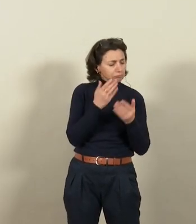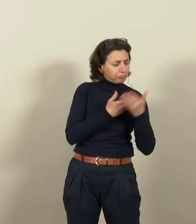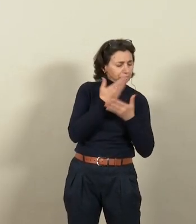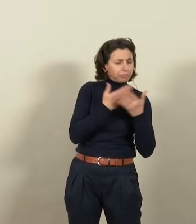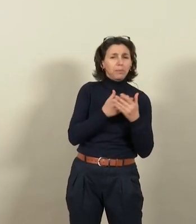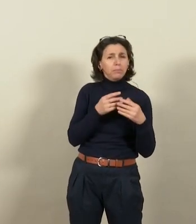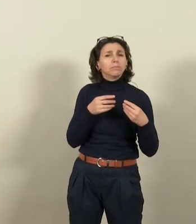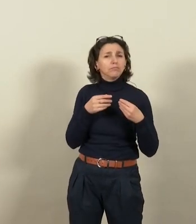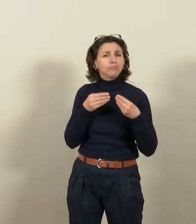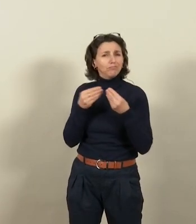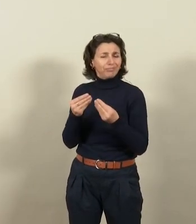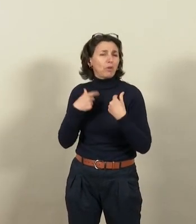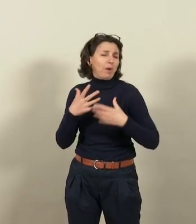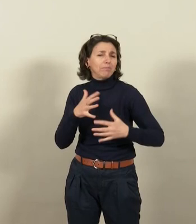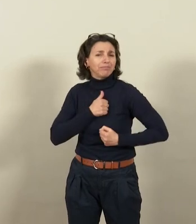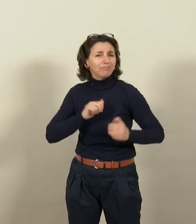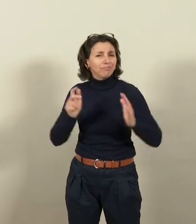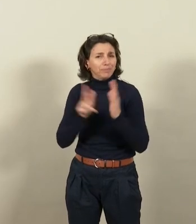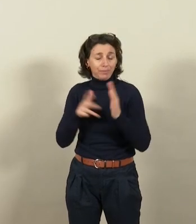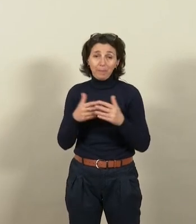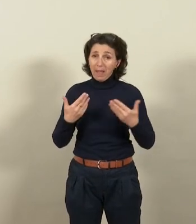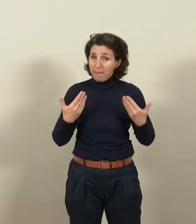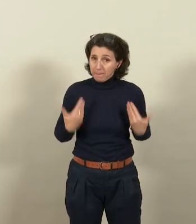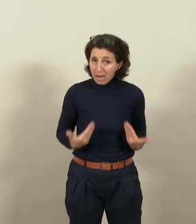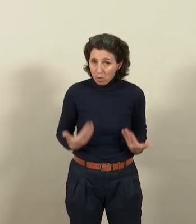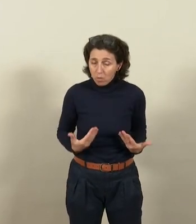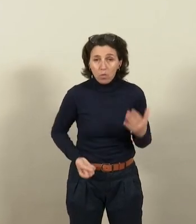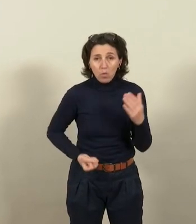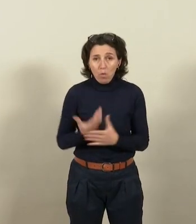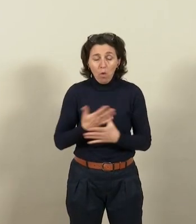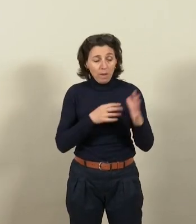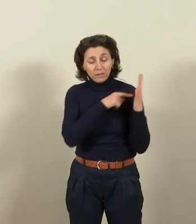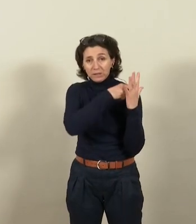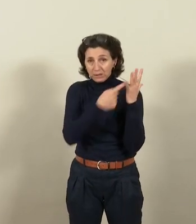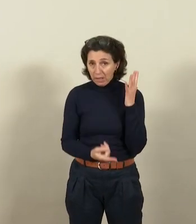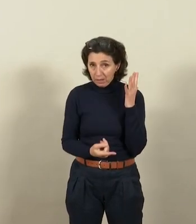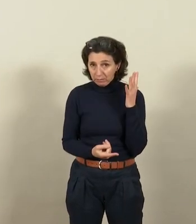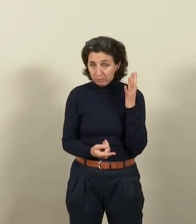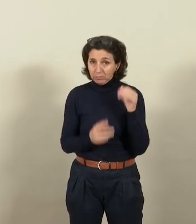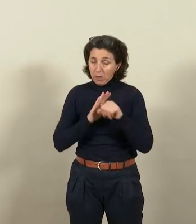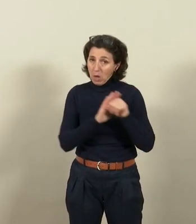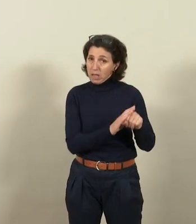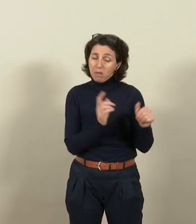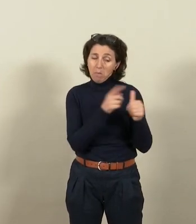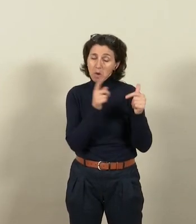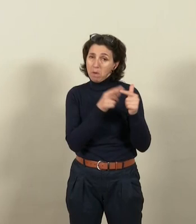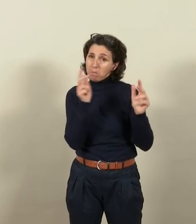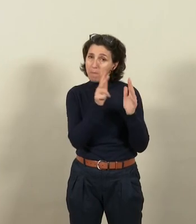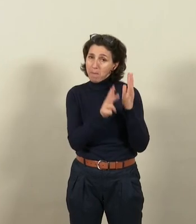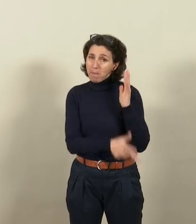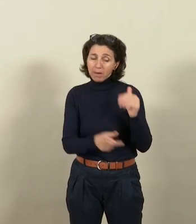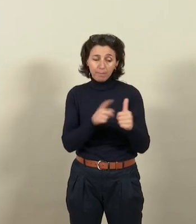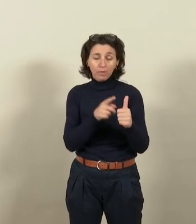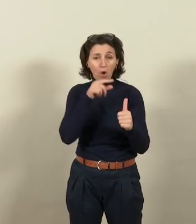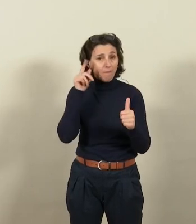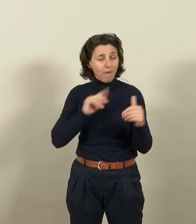accordées sur la base des cinq thématiques prioritaires à savoir l'égalité entre les femmes et les hommes l'accompagnement des